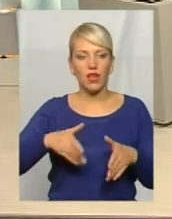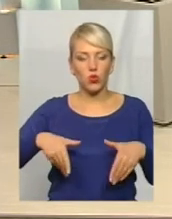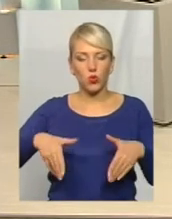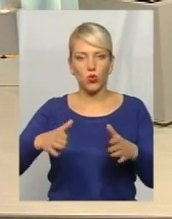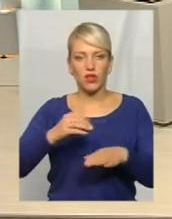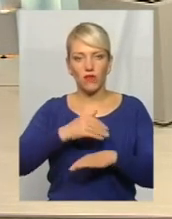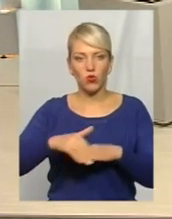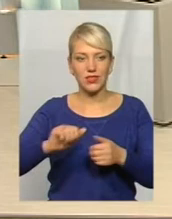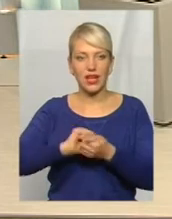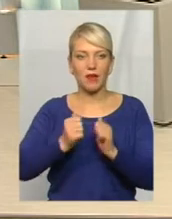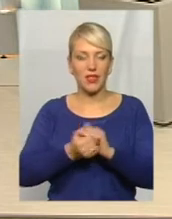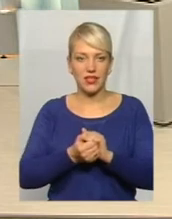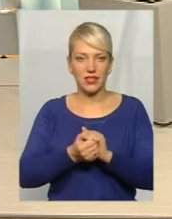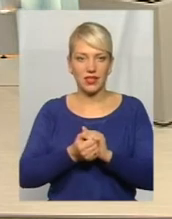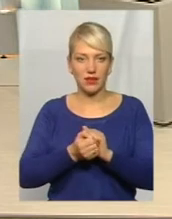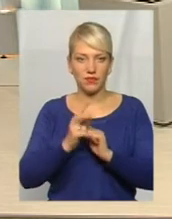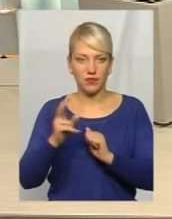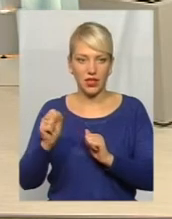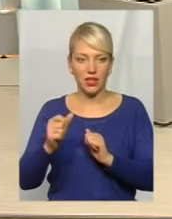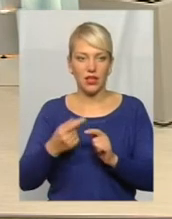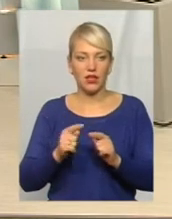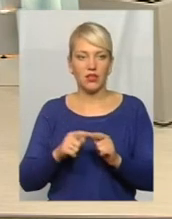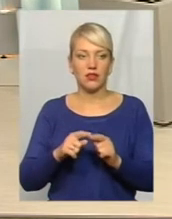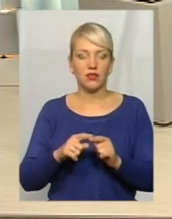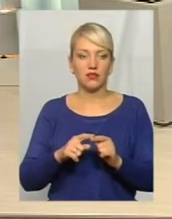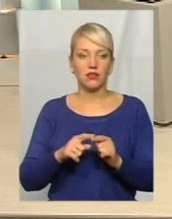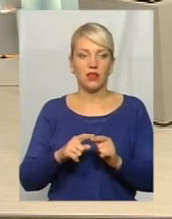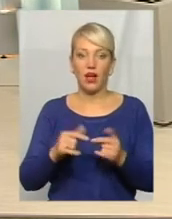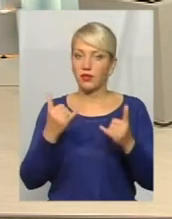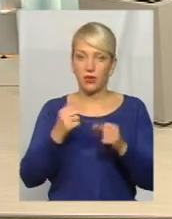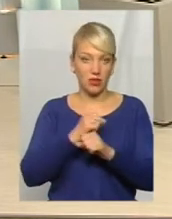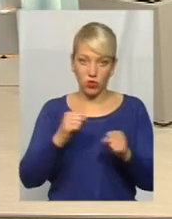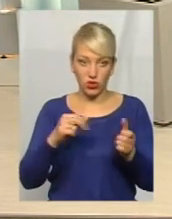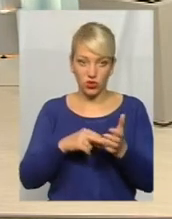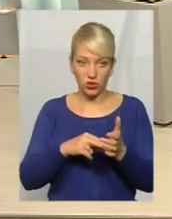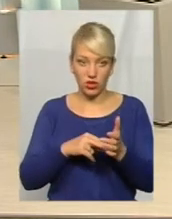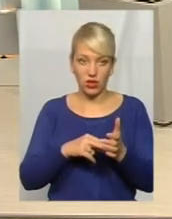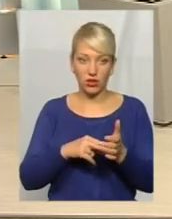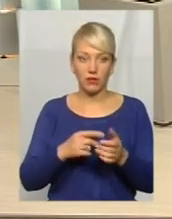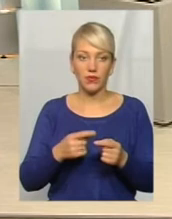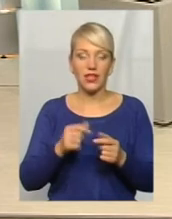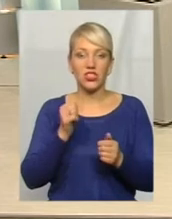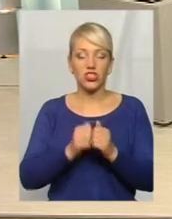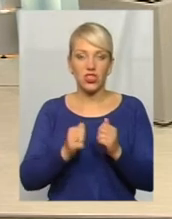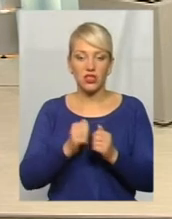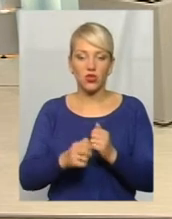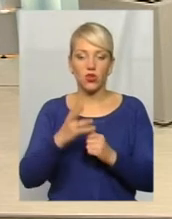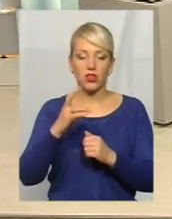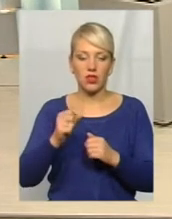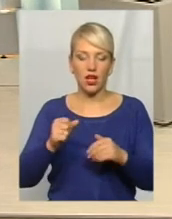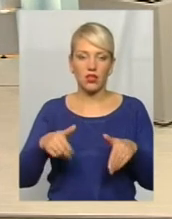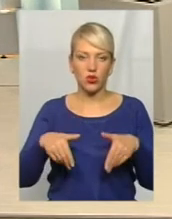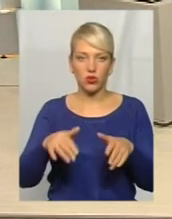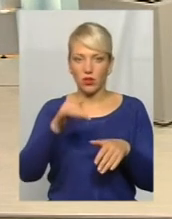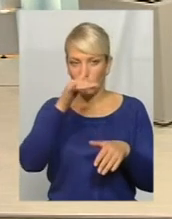на вулиці Кам'янецькій. Часто йому там стояти не можна, правильно? Часто на тротуарі там навіть люди